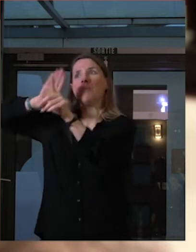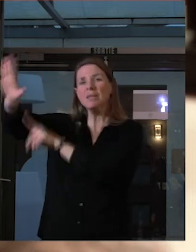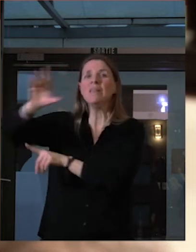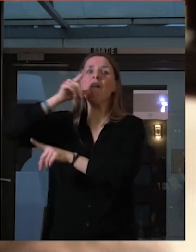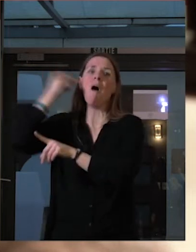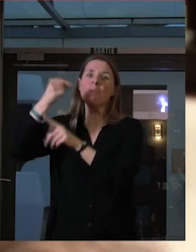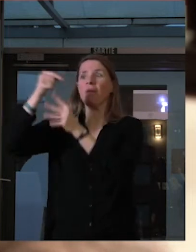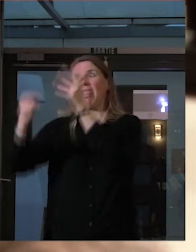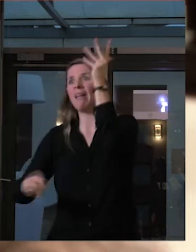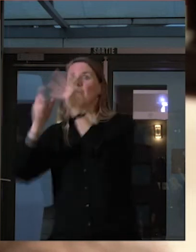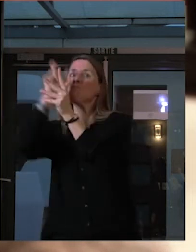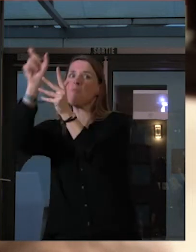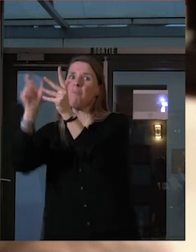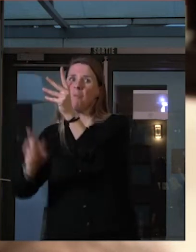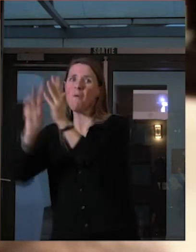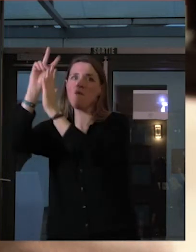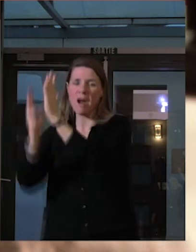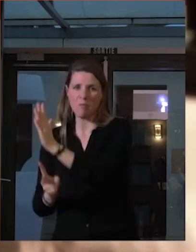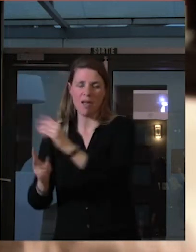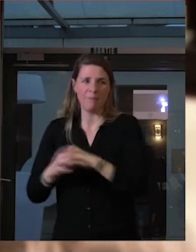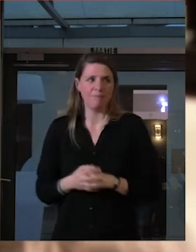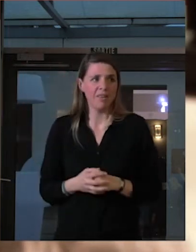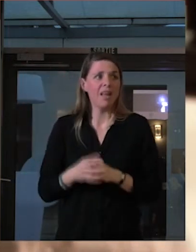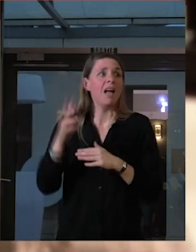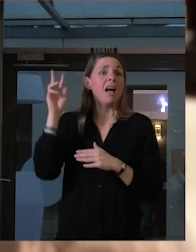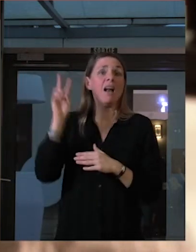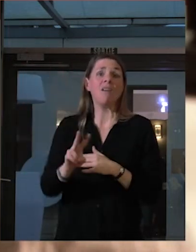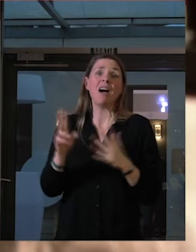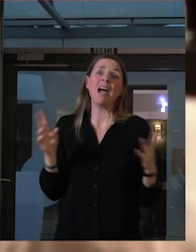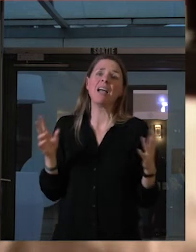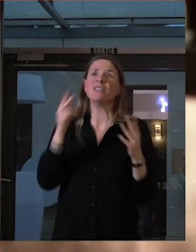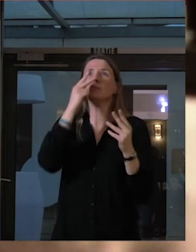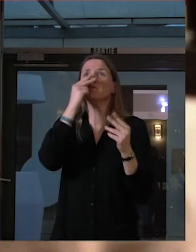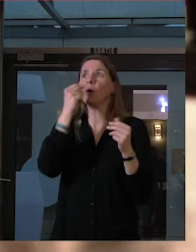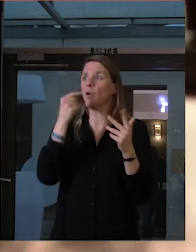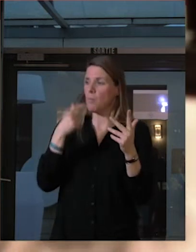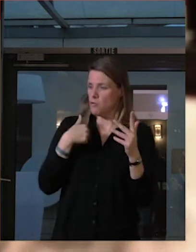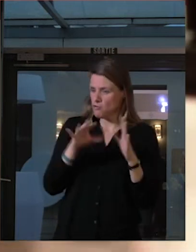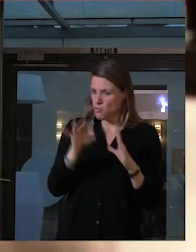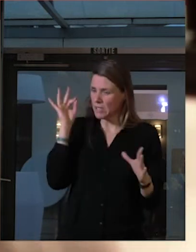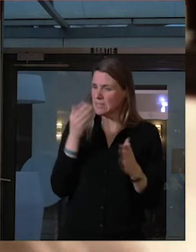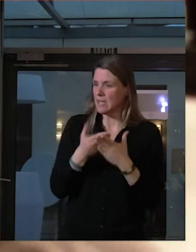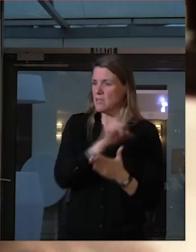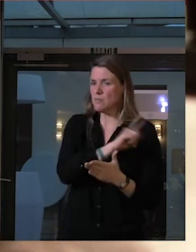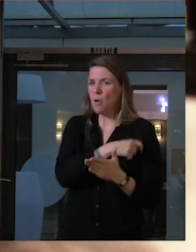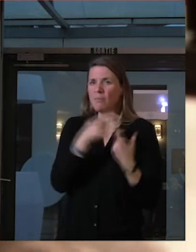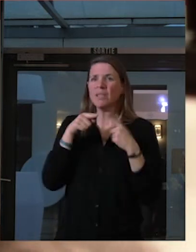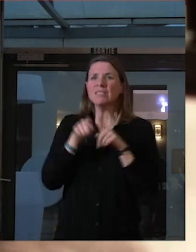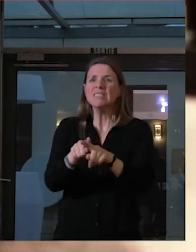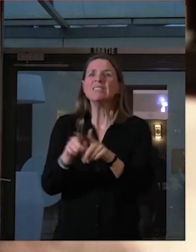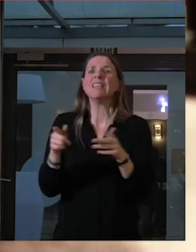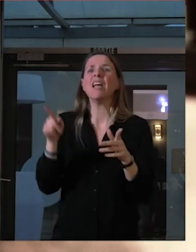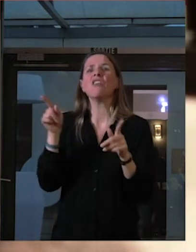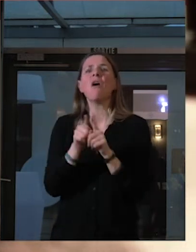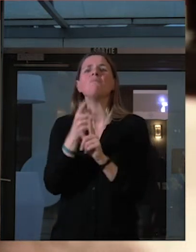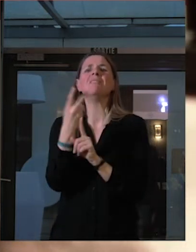sémantique. C'est la légitimité. C'est vrai que c'est quelque chose qui est... Et c'est le syndrome de l'imposteur